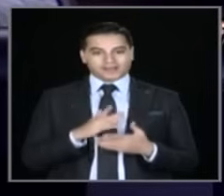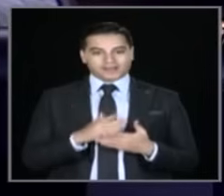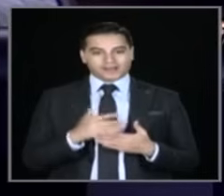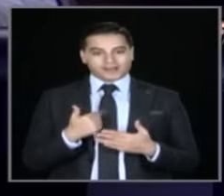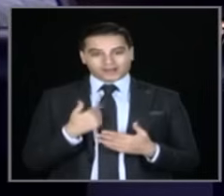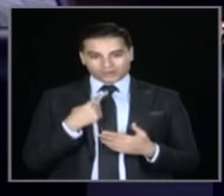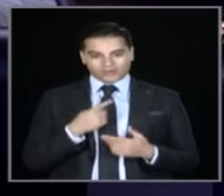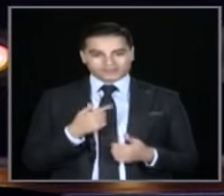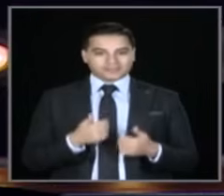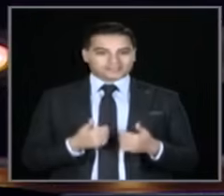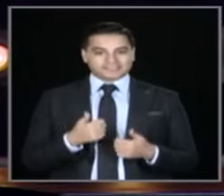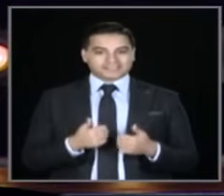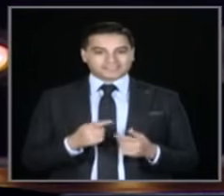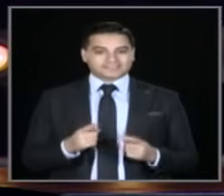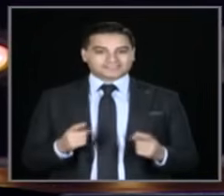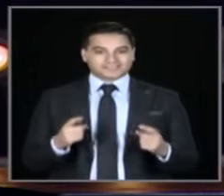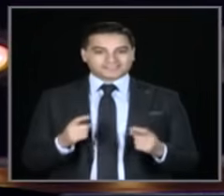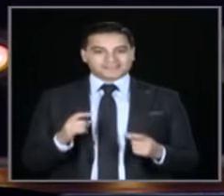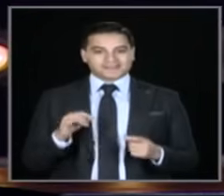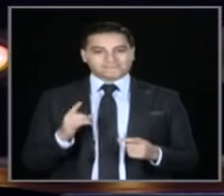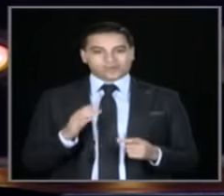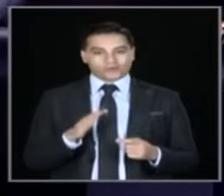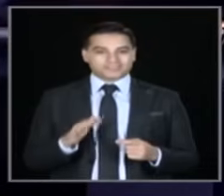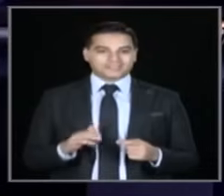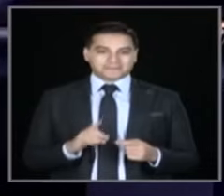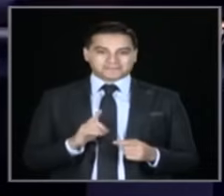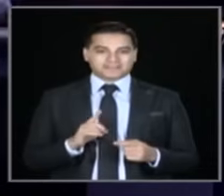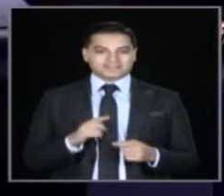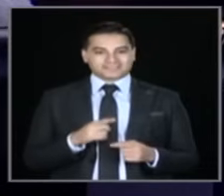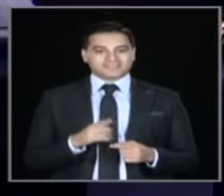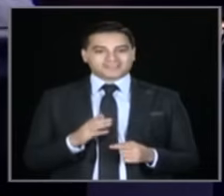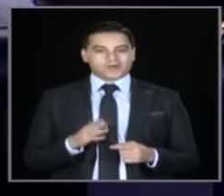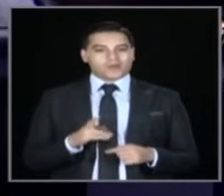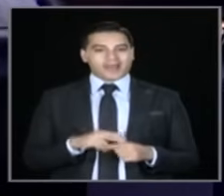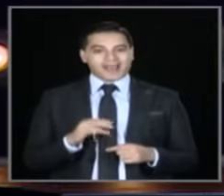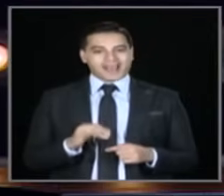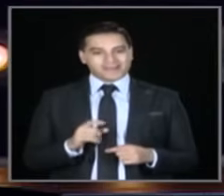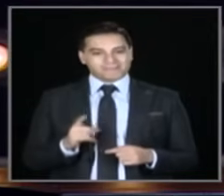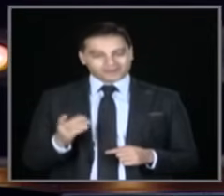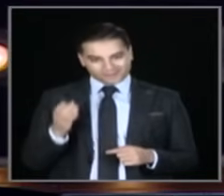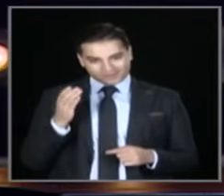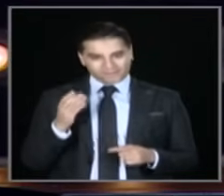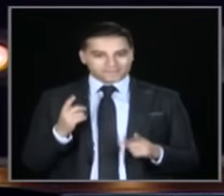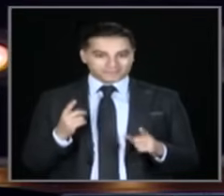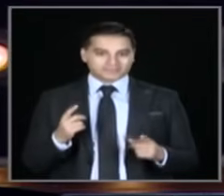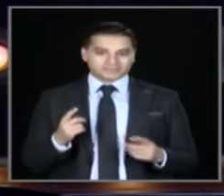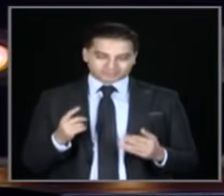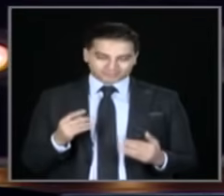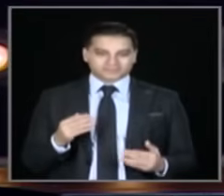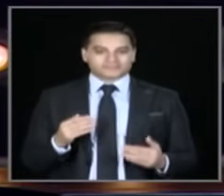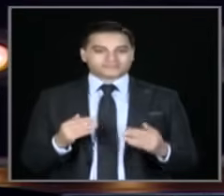انك هتنافس لا لا صعب محمد حسن مرسي ولكن صعب صعب. لا وايمن بحر ولكن لا. انت مستواك